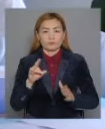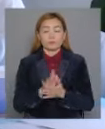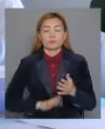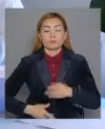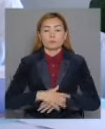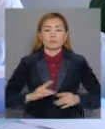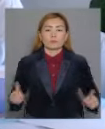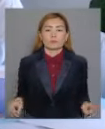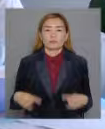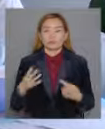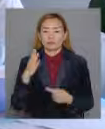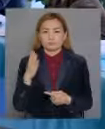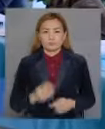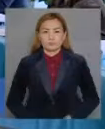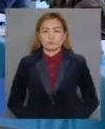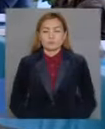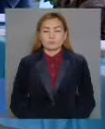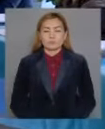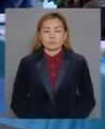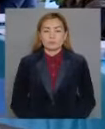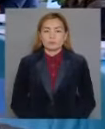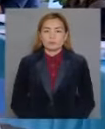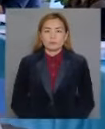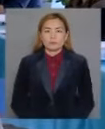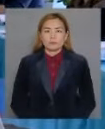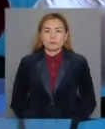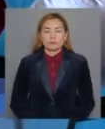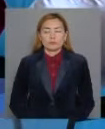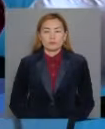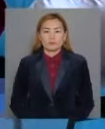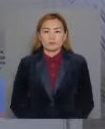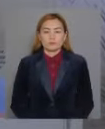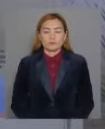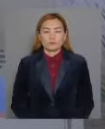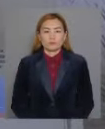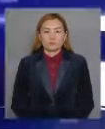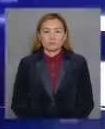елдің даму қарқынына сенімді. Гауһар Нұрлыбекқызы, Тілеха Бұлғымаров, жаңалық қызметі.